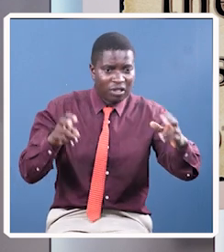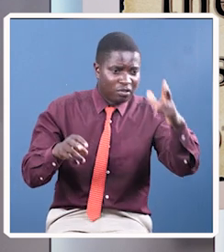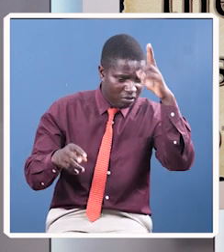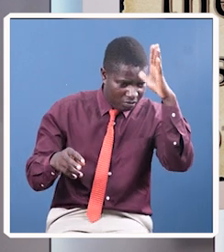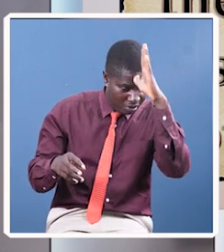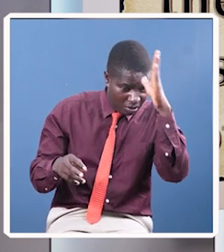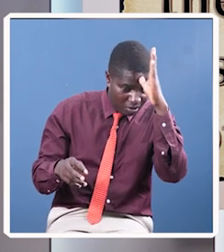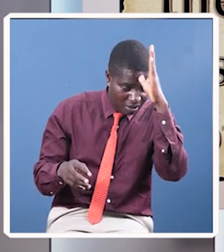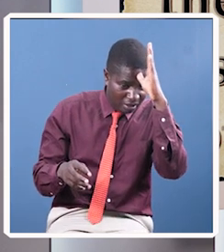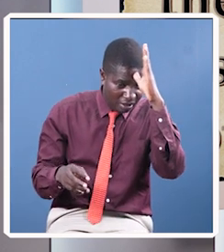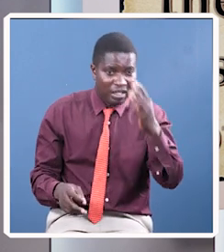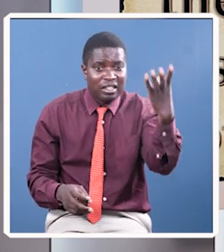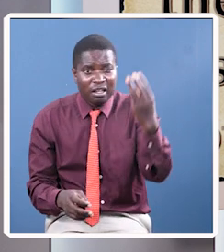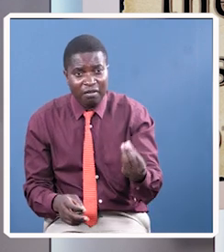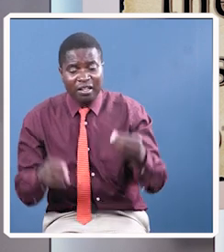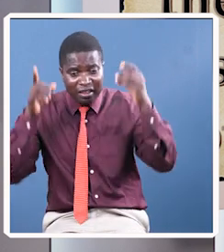of demon.